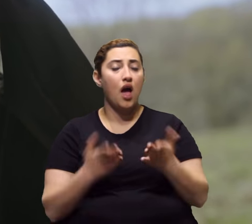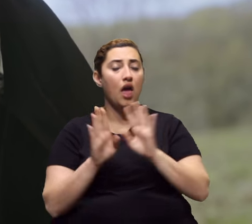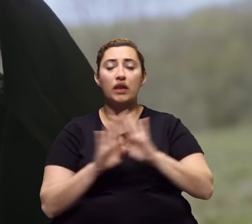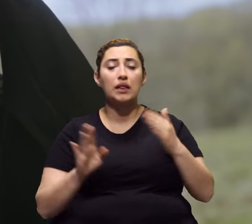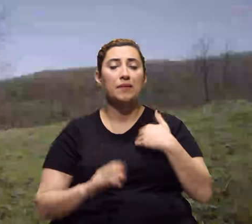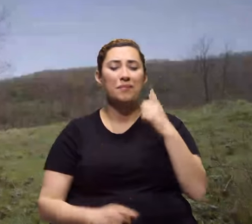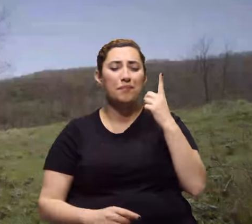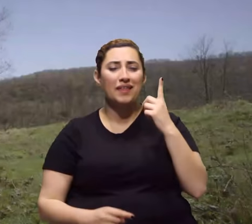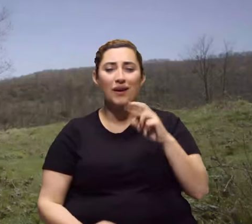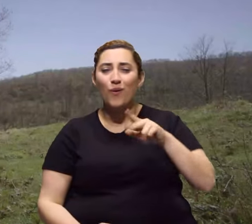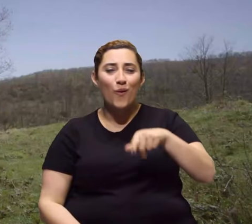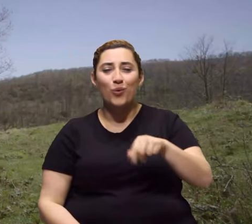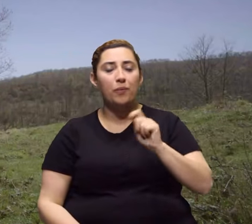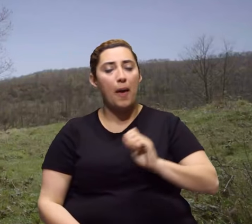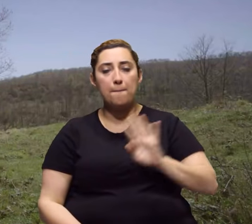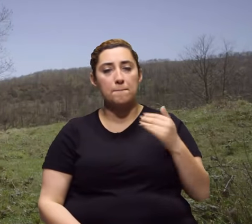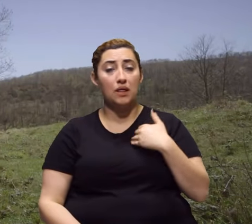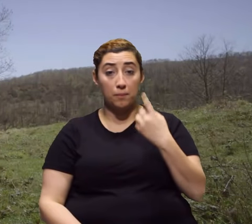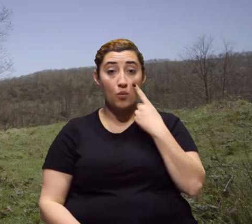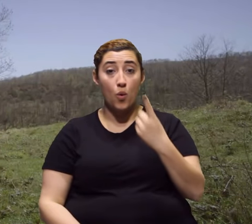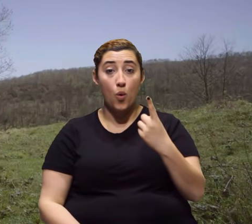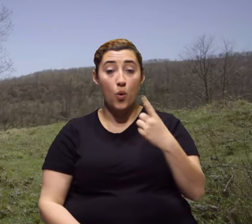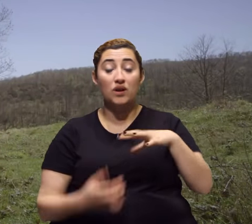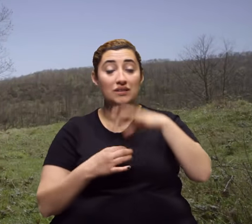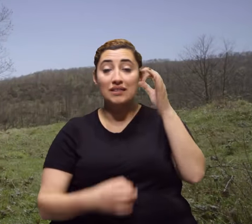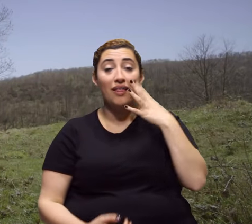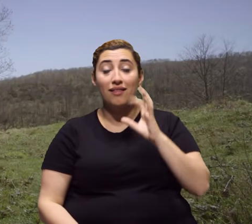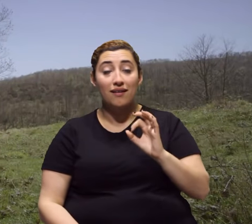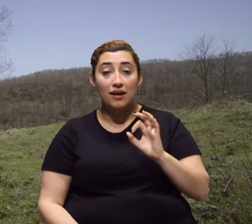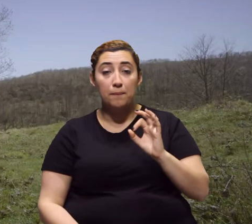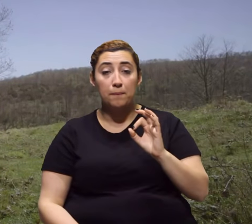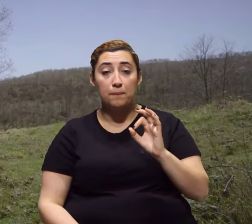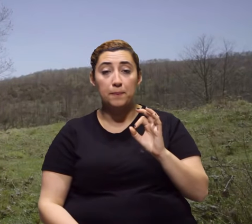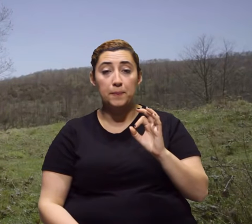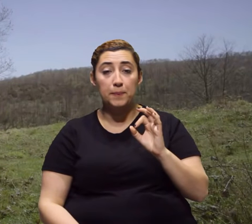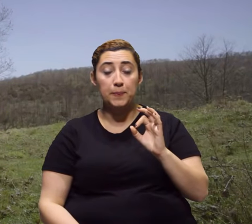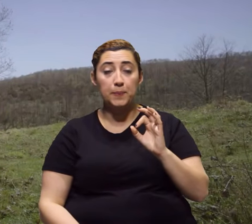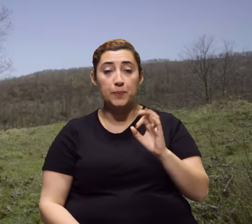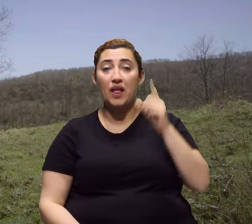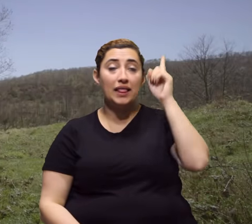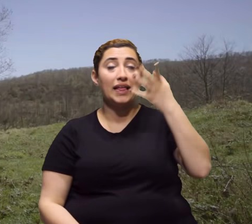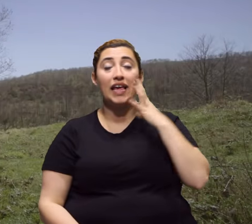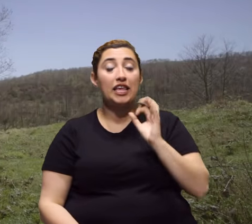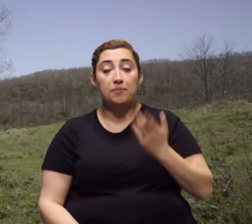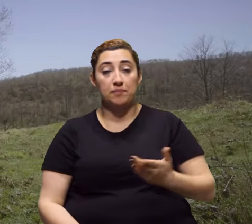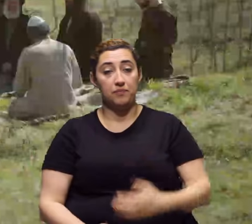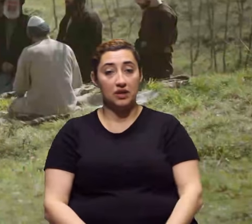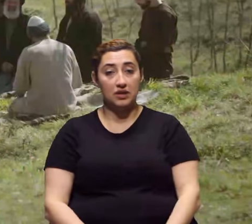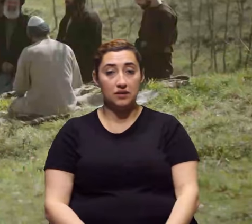Ayrılmadım bir adım. Gör kul kim. Tanrı kimdir?